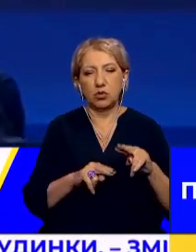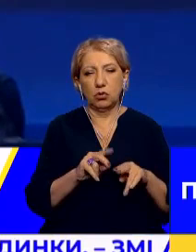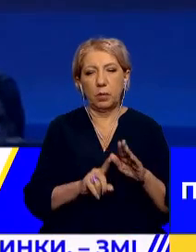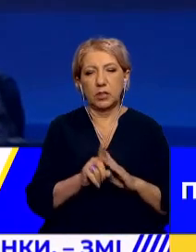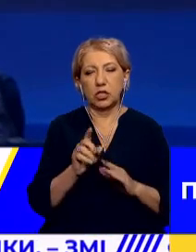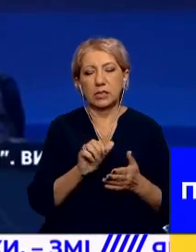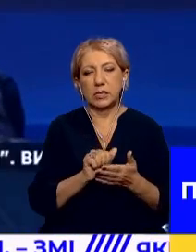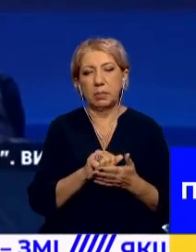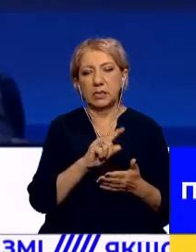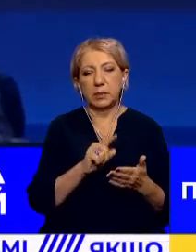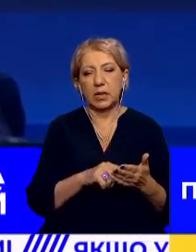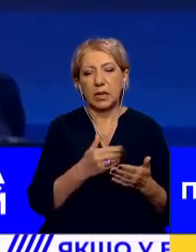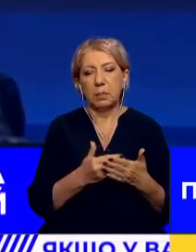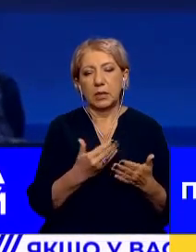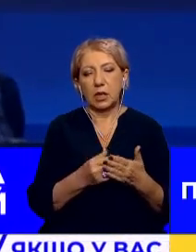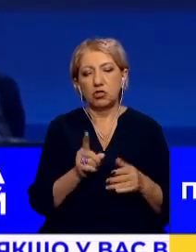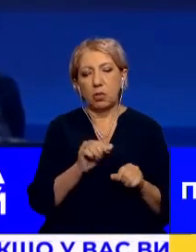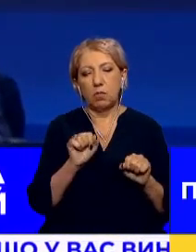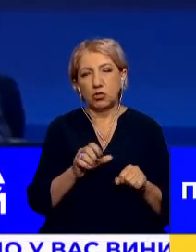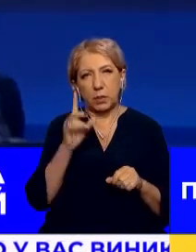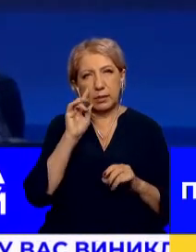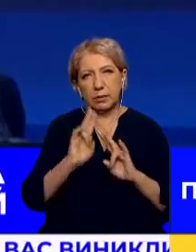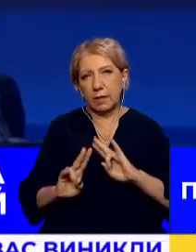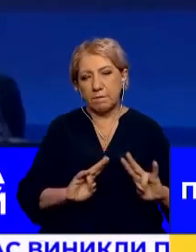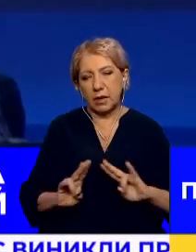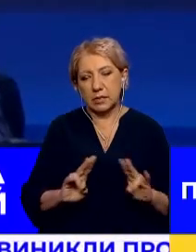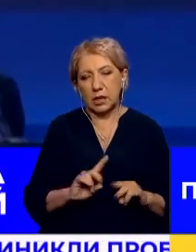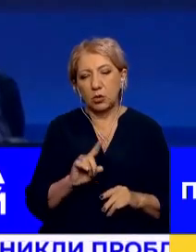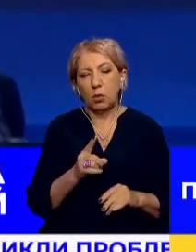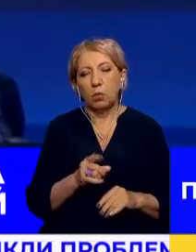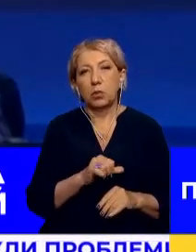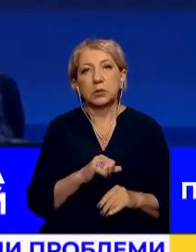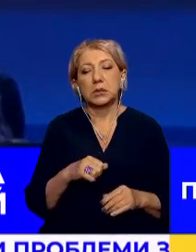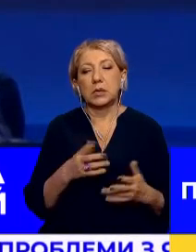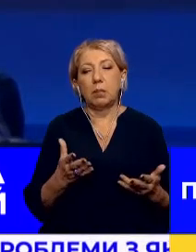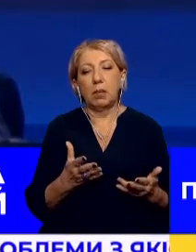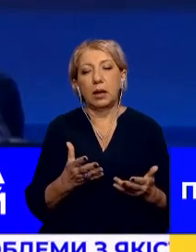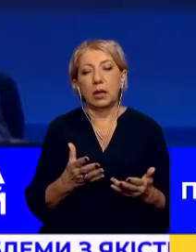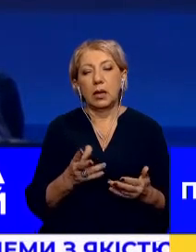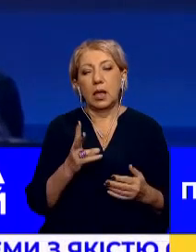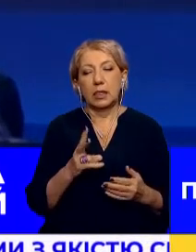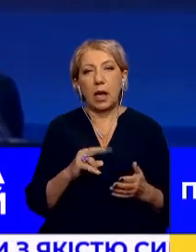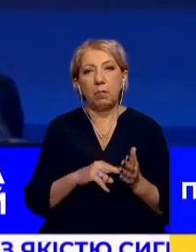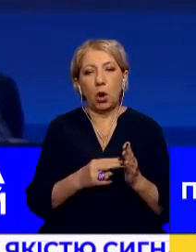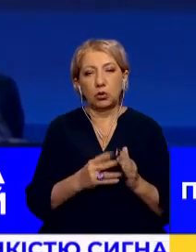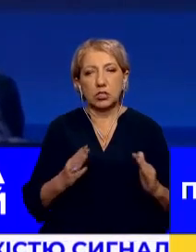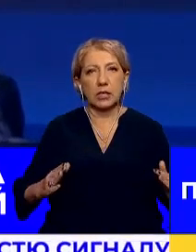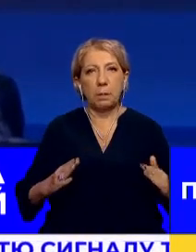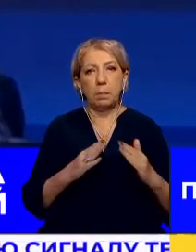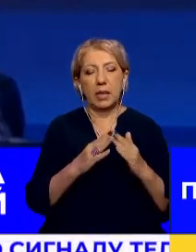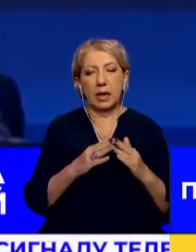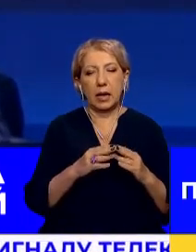цим питанням, бо є підозри, що це може бути і диверсія так само, бо чомусь саме на прогнозований пік